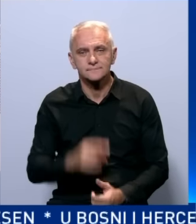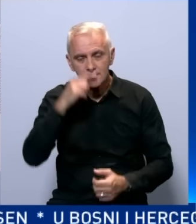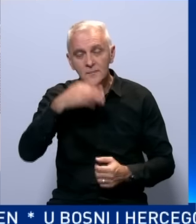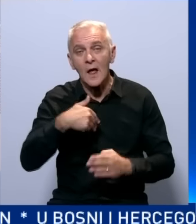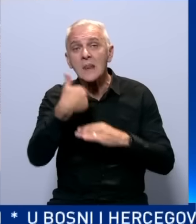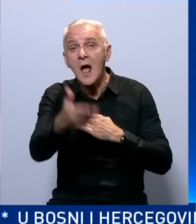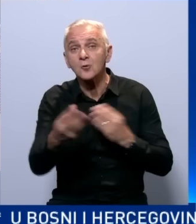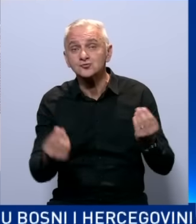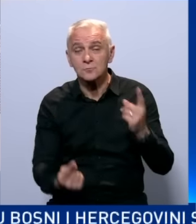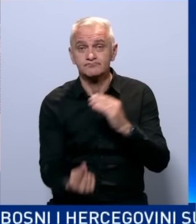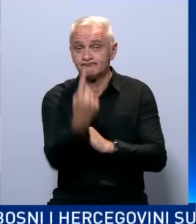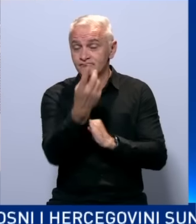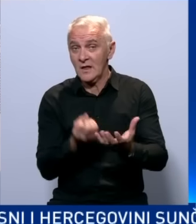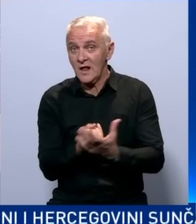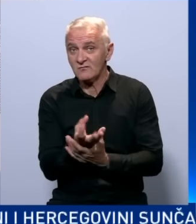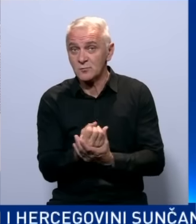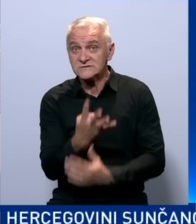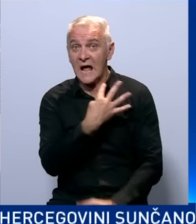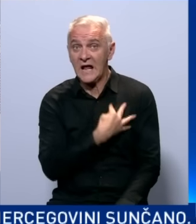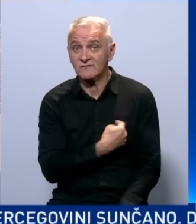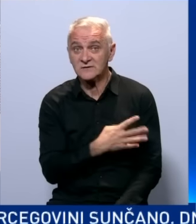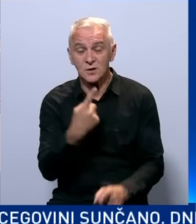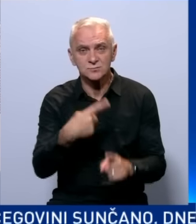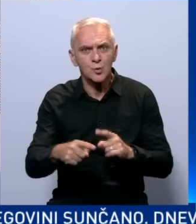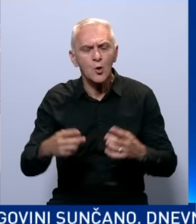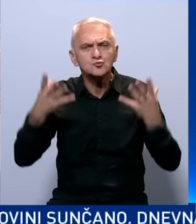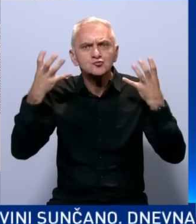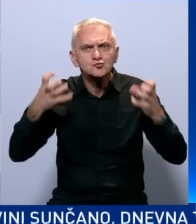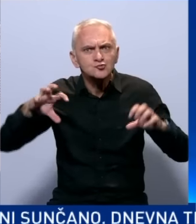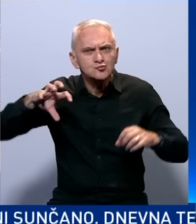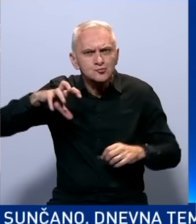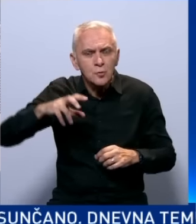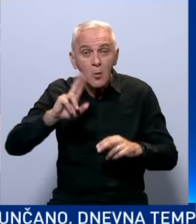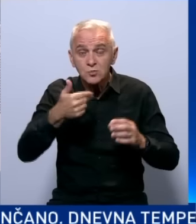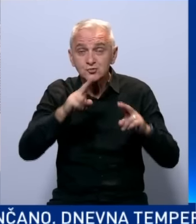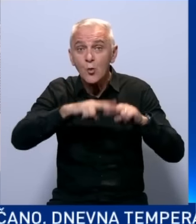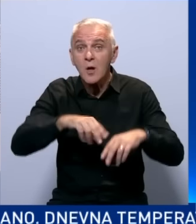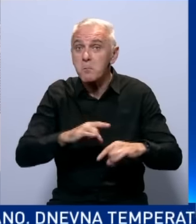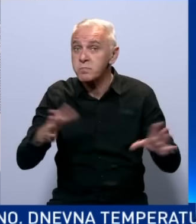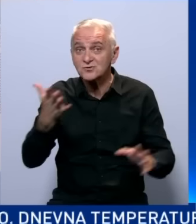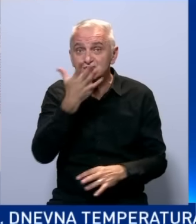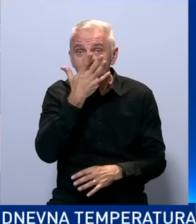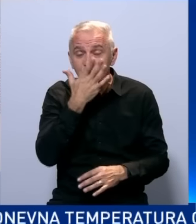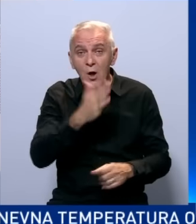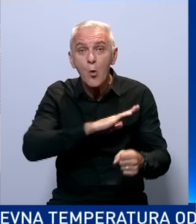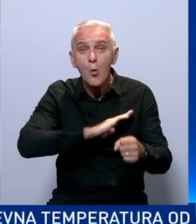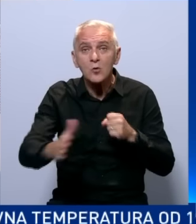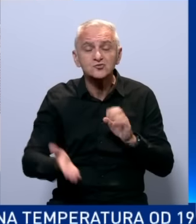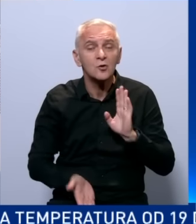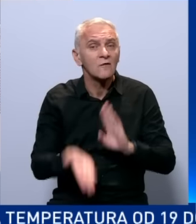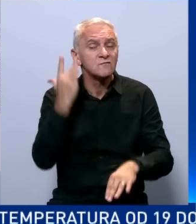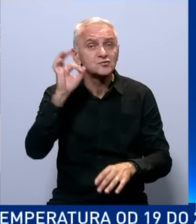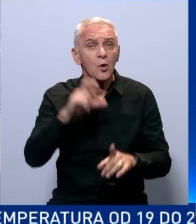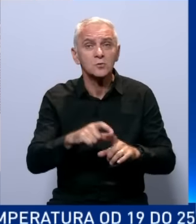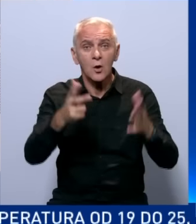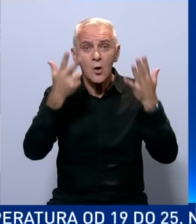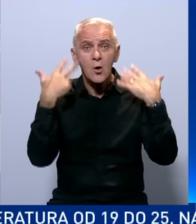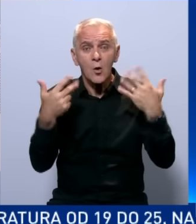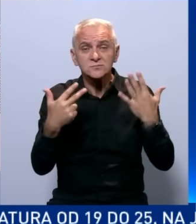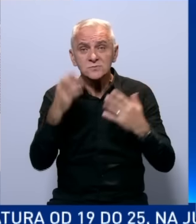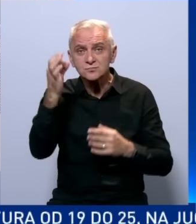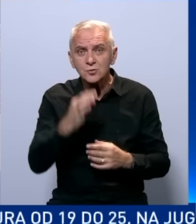Nakon što se pojavila informacija da bi Hrvatska zbog suše mogla ostati bez šećera jer je uništeno više od 80% roda